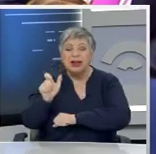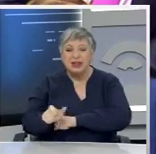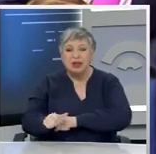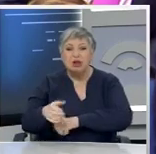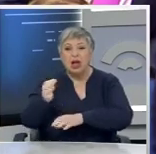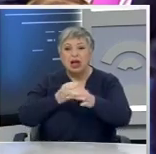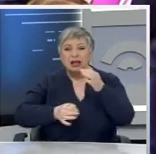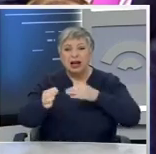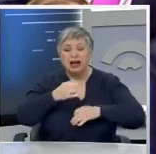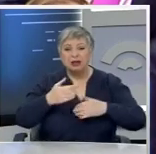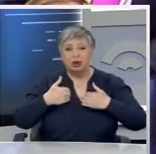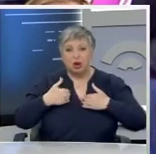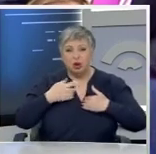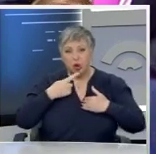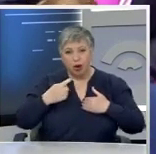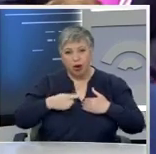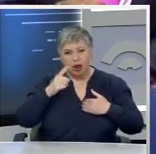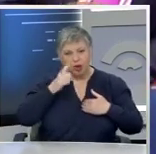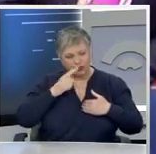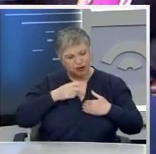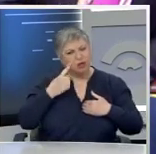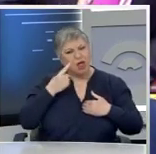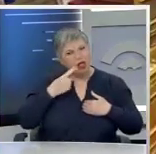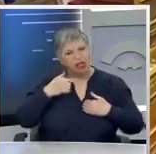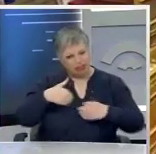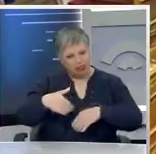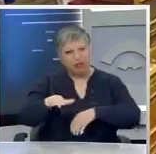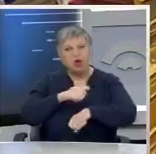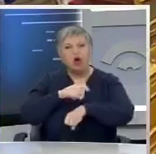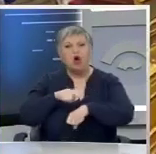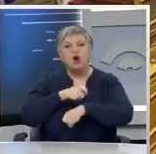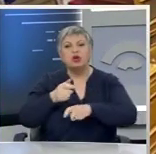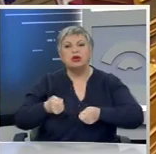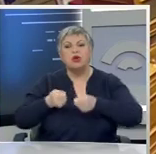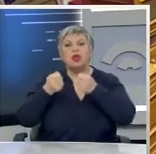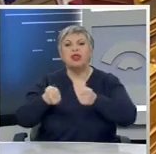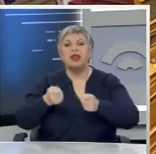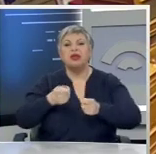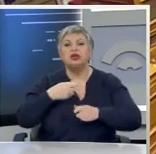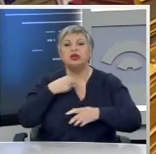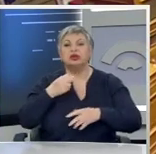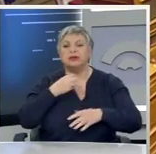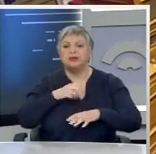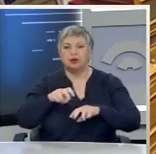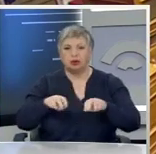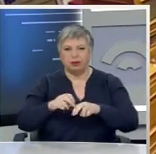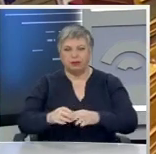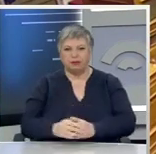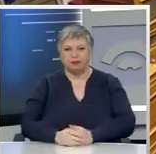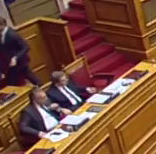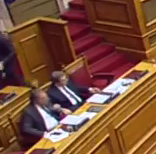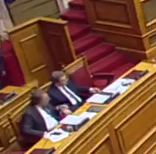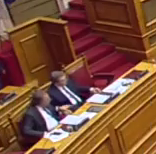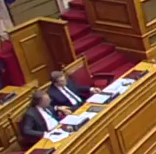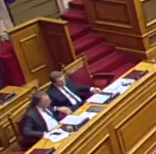την καραμέλα. Θα το κάνω τις επόμενες ώρες. Ευχαριστούμε τους πολιτικούς αρχηγούς. Το λόγο έχει ο κύριος Μαραβέγιας.